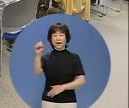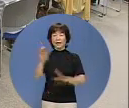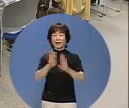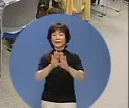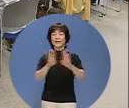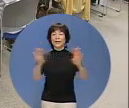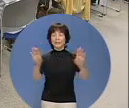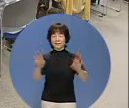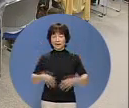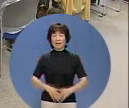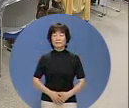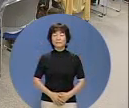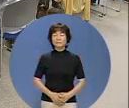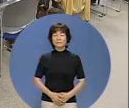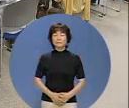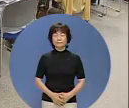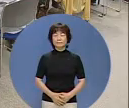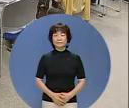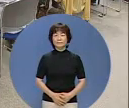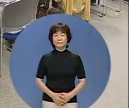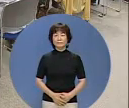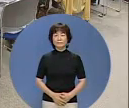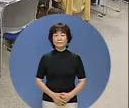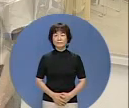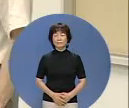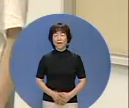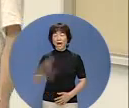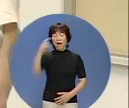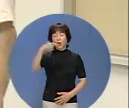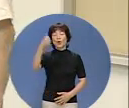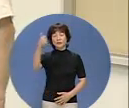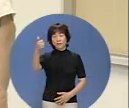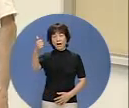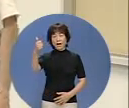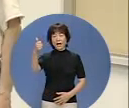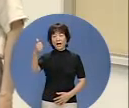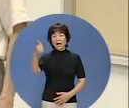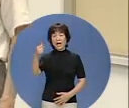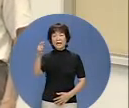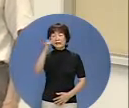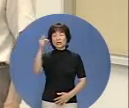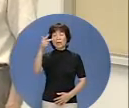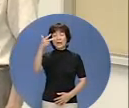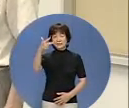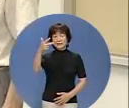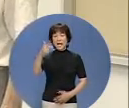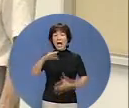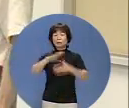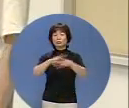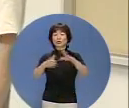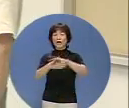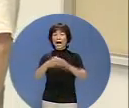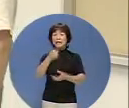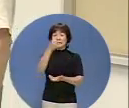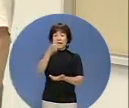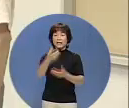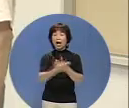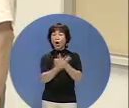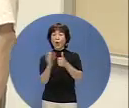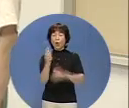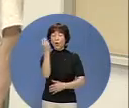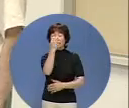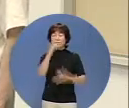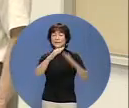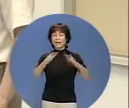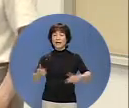生駒が行われました。講師は生駒市文化財保護審議会会長の今木義則